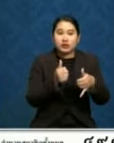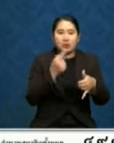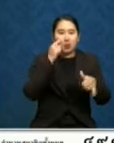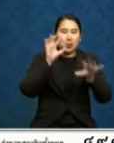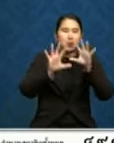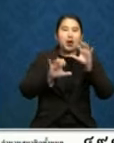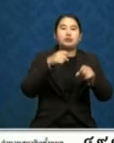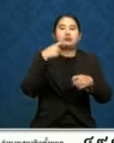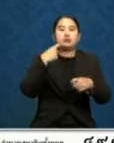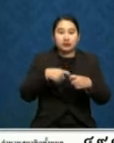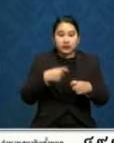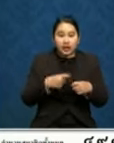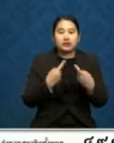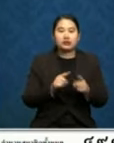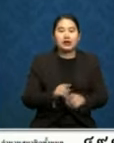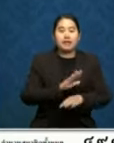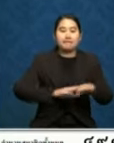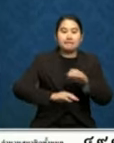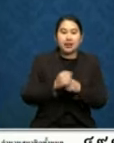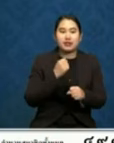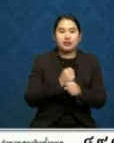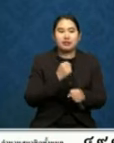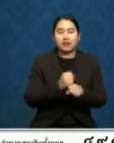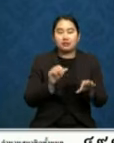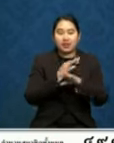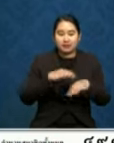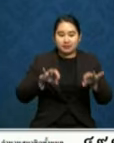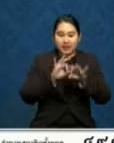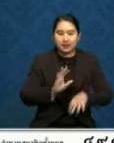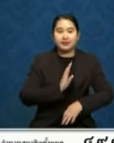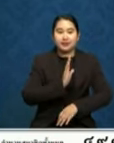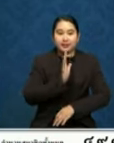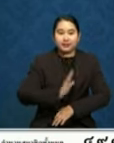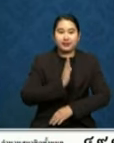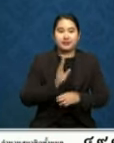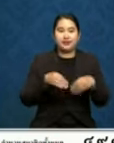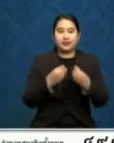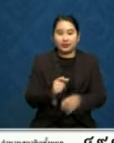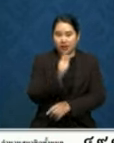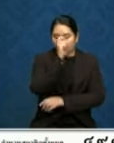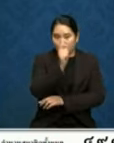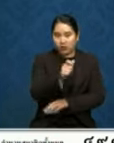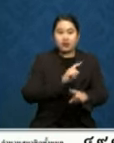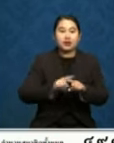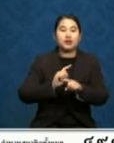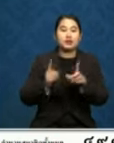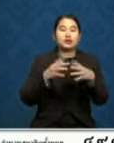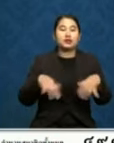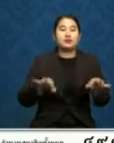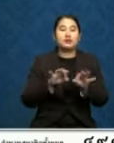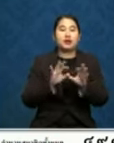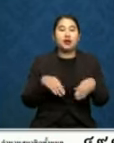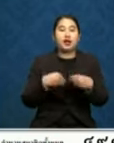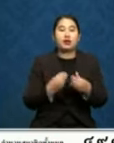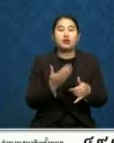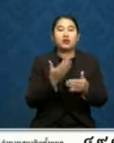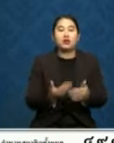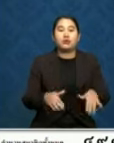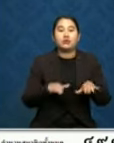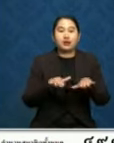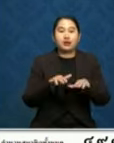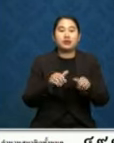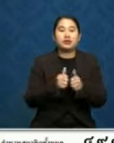ได้ค่ะแต่การปฏิบัติต่อผู้กระทำผิดด้วยการเคารพศักดิ์ศรีความเป็นมนุษย์ต่างหากที่จะคืนความเป็นคนปกติ